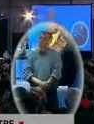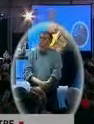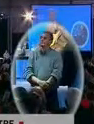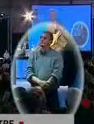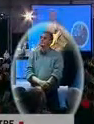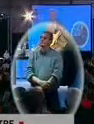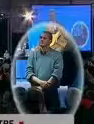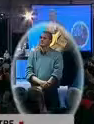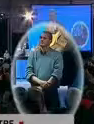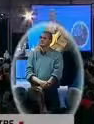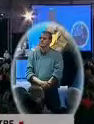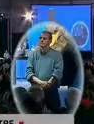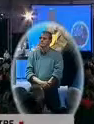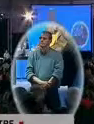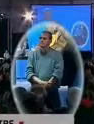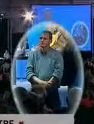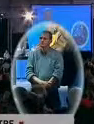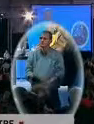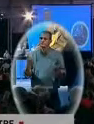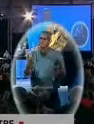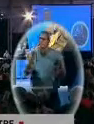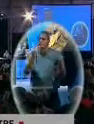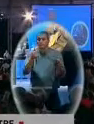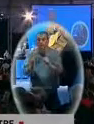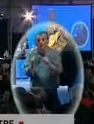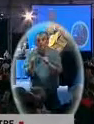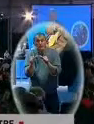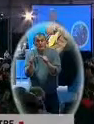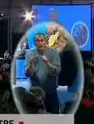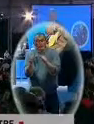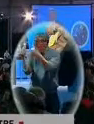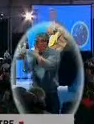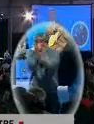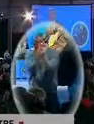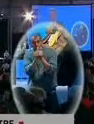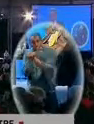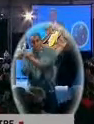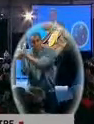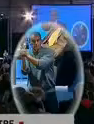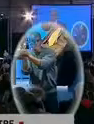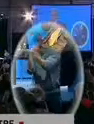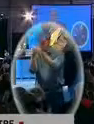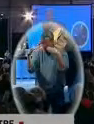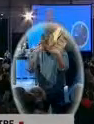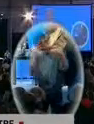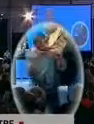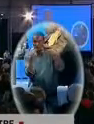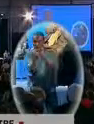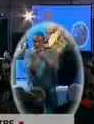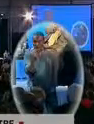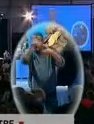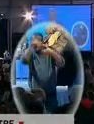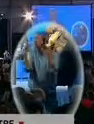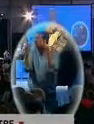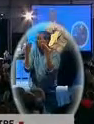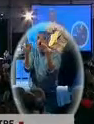Alors, que voulons-nous faire ensemble, mes chers amis, avec ce parti? Ce que nous